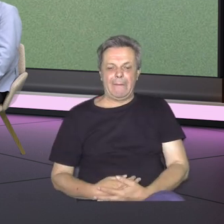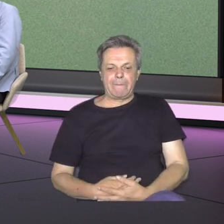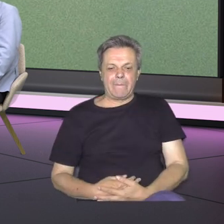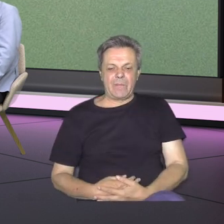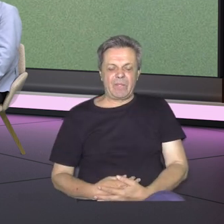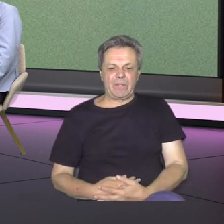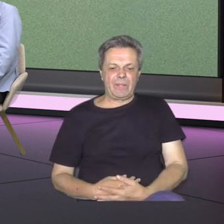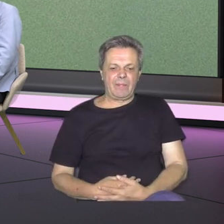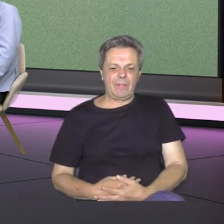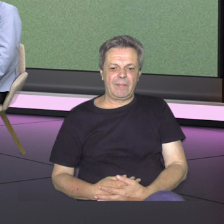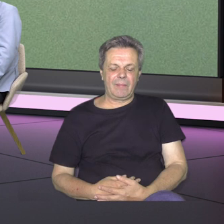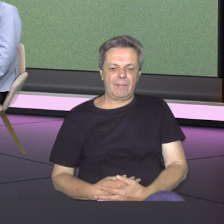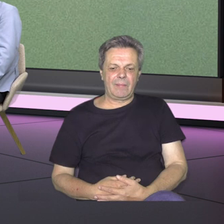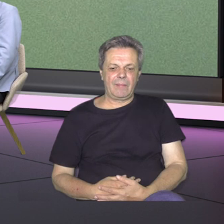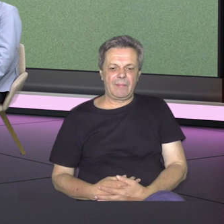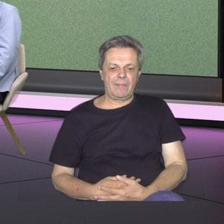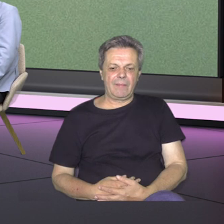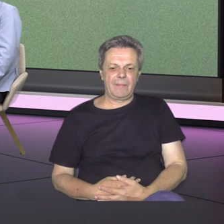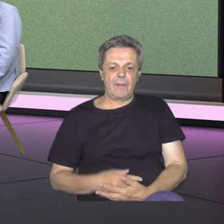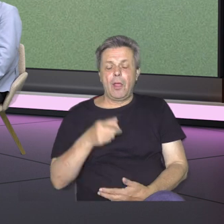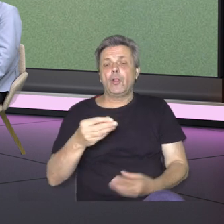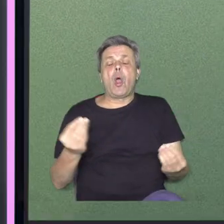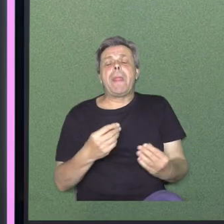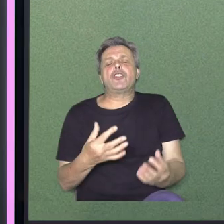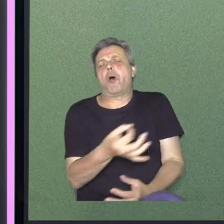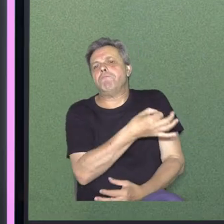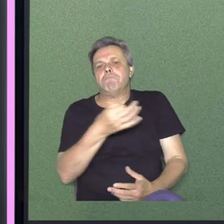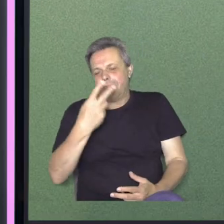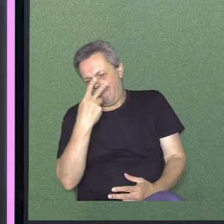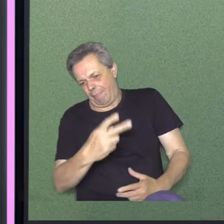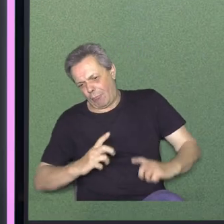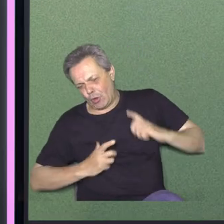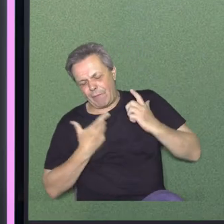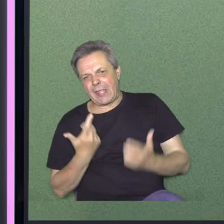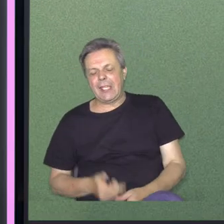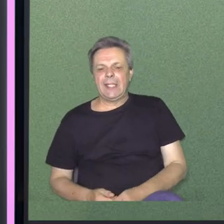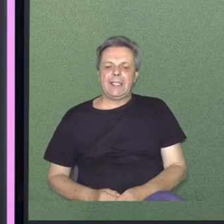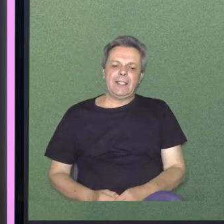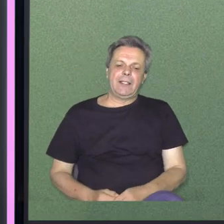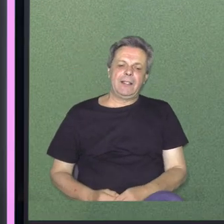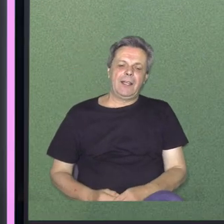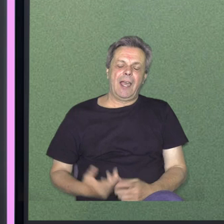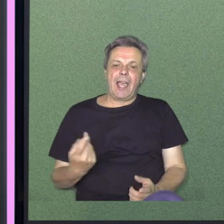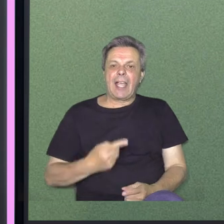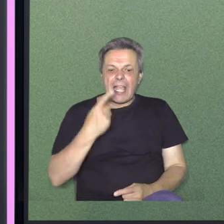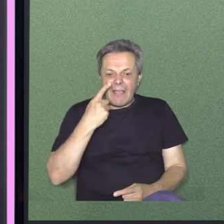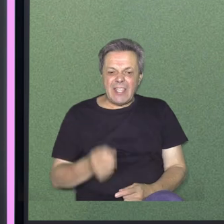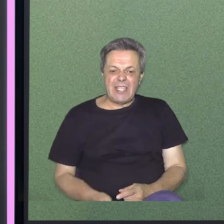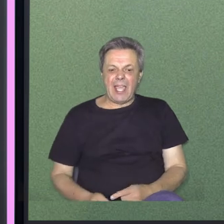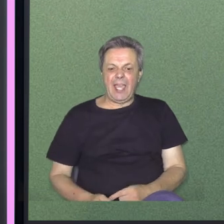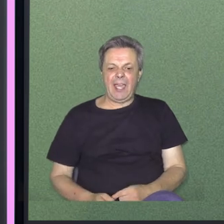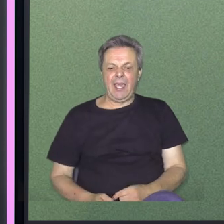Dakle, to je nešto fantastično doživjeti, vidjeti. Kad